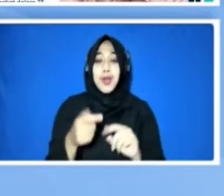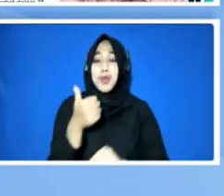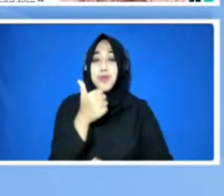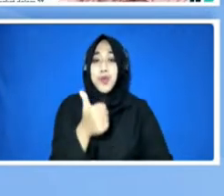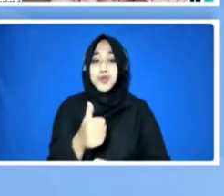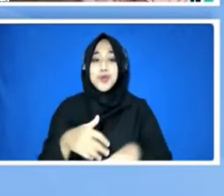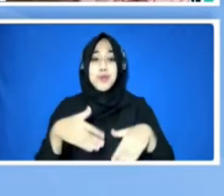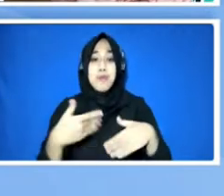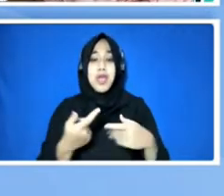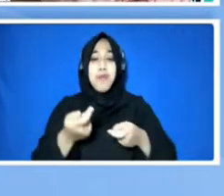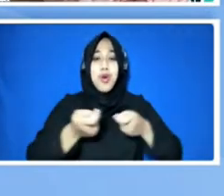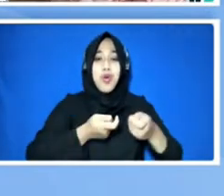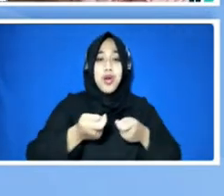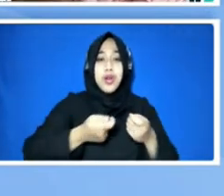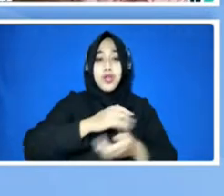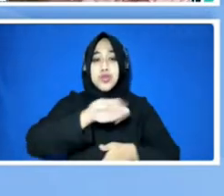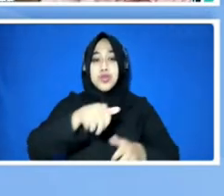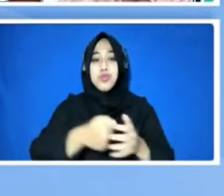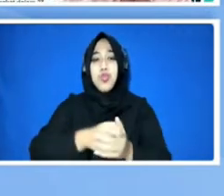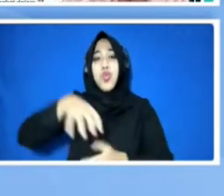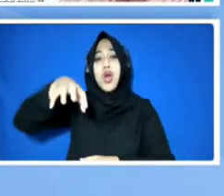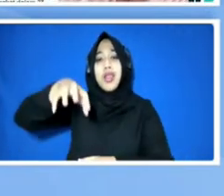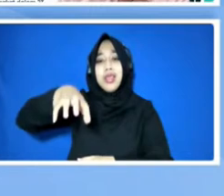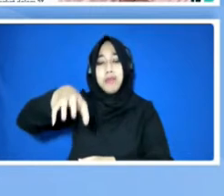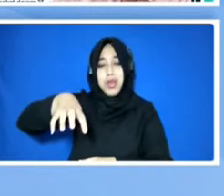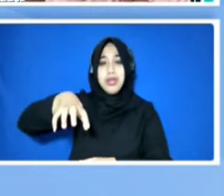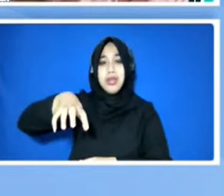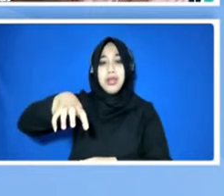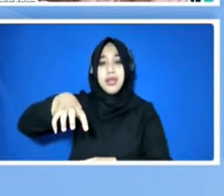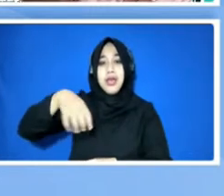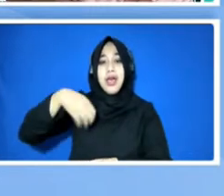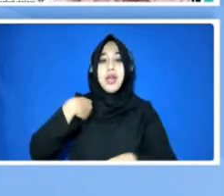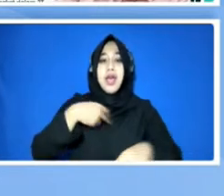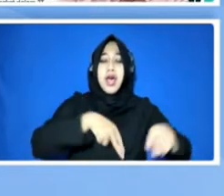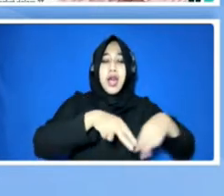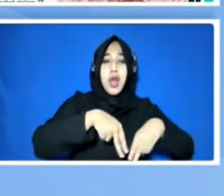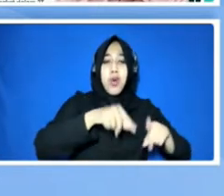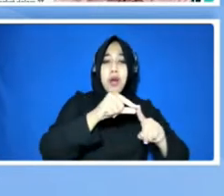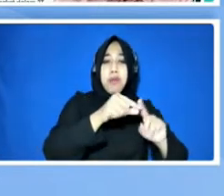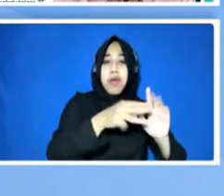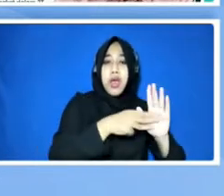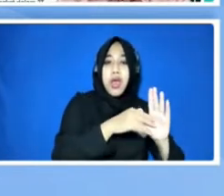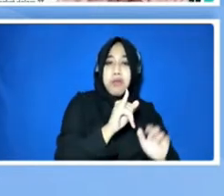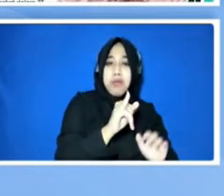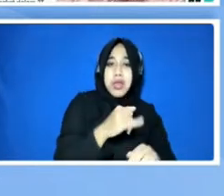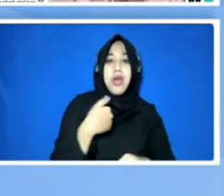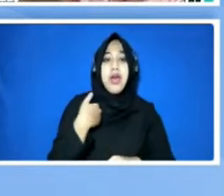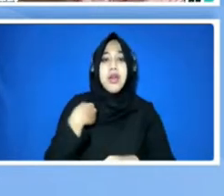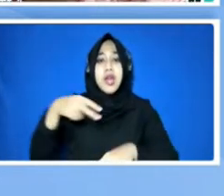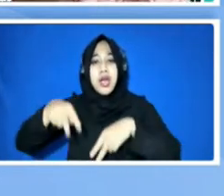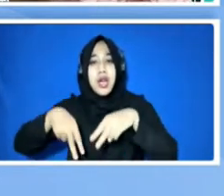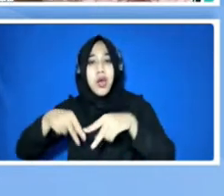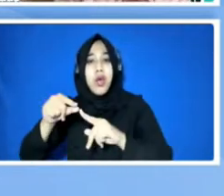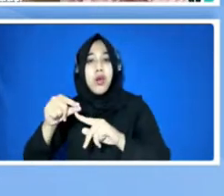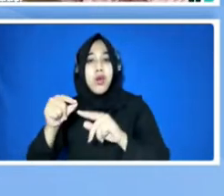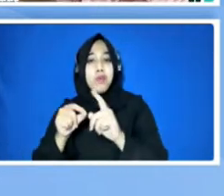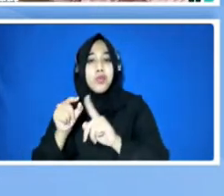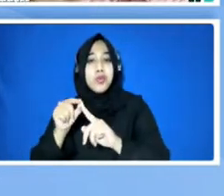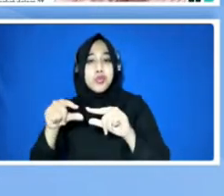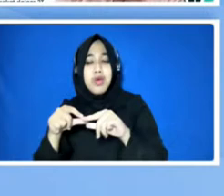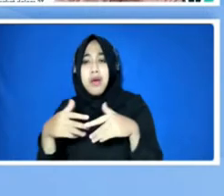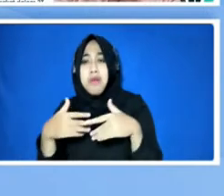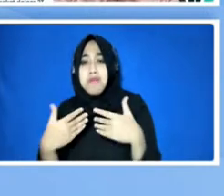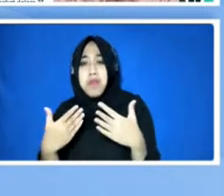bagaimana mengkoordinir semua tempat yang ada relawan PMI, ada relawan Puspa, dan seterusnya. Bagaimana kita ini